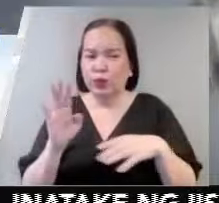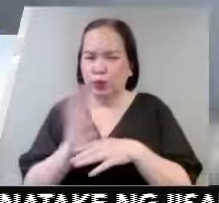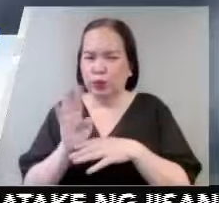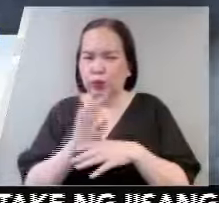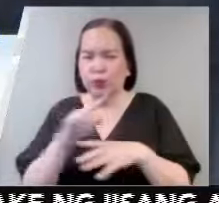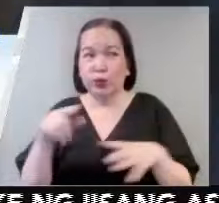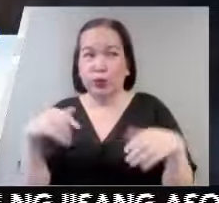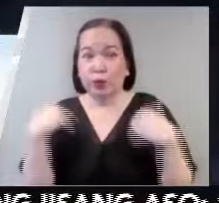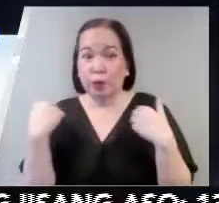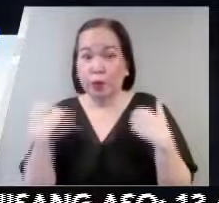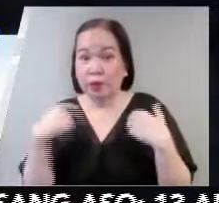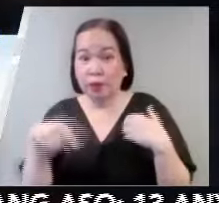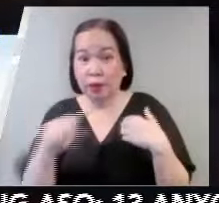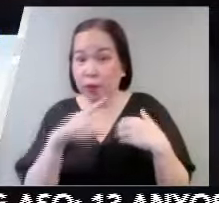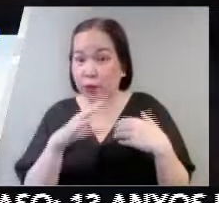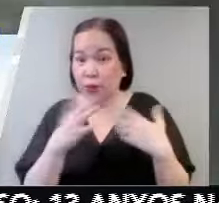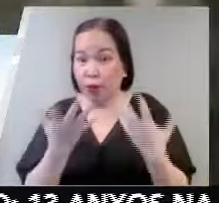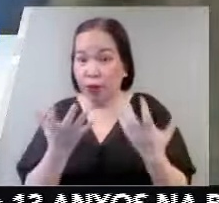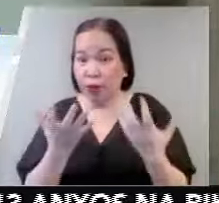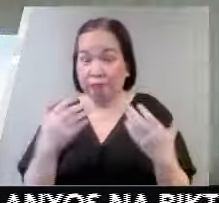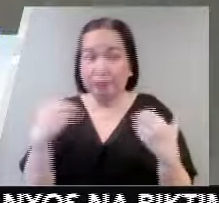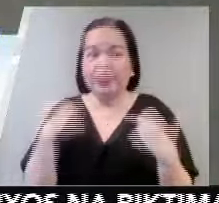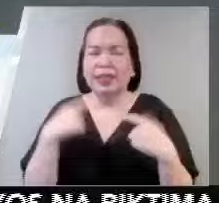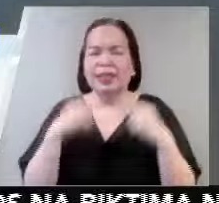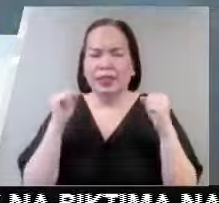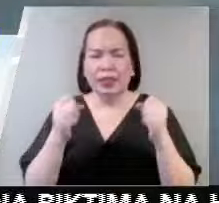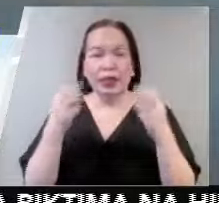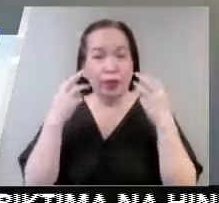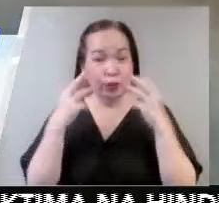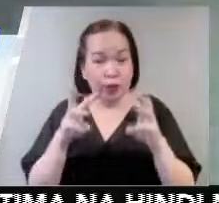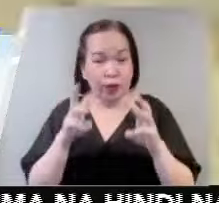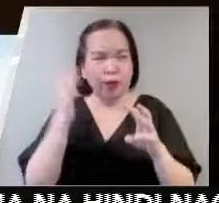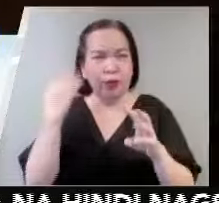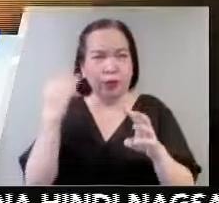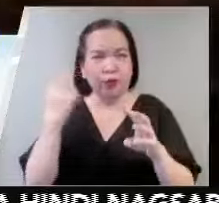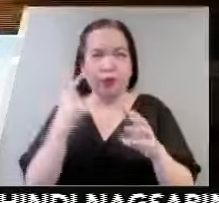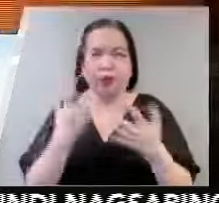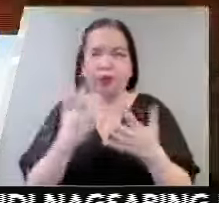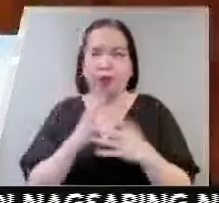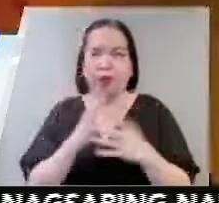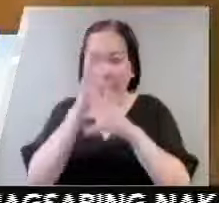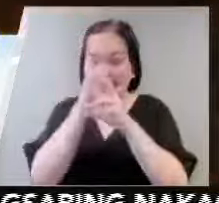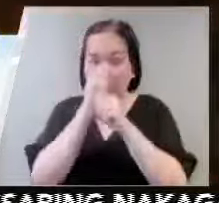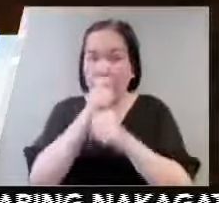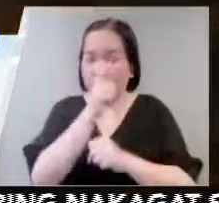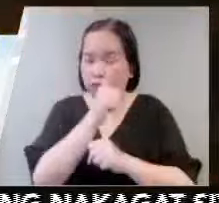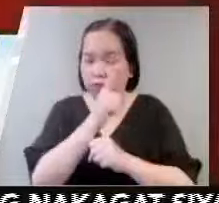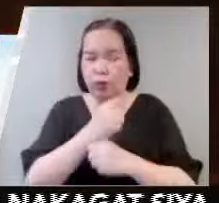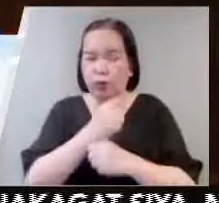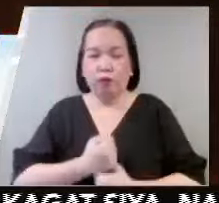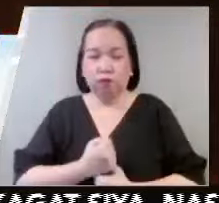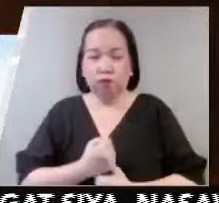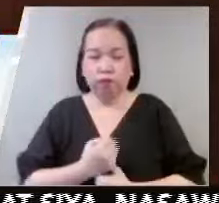at heart dahil muling mapapanood ang hinangaang mega anime blockbuster series na Voltes 5